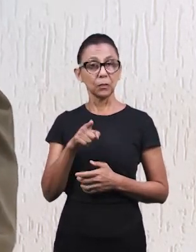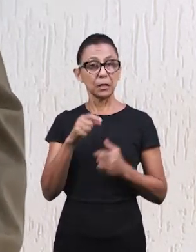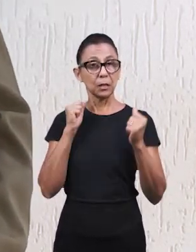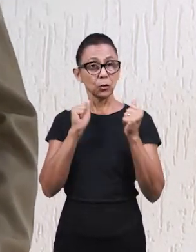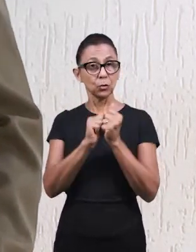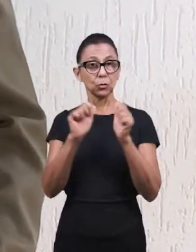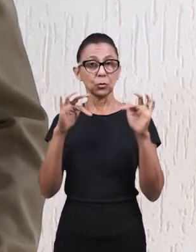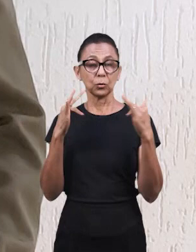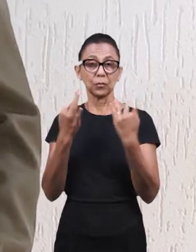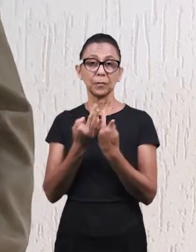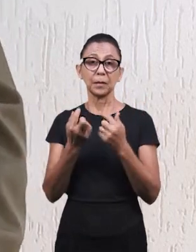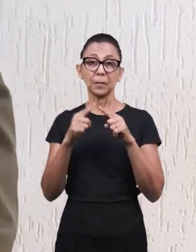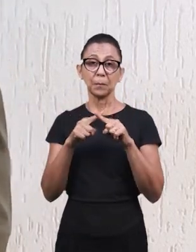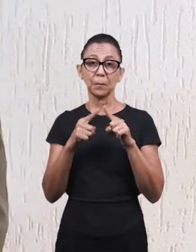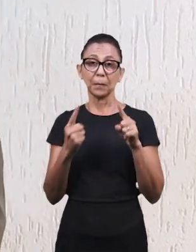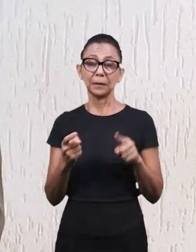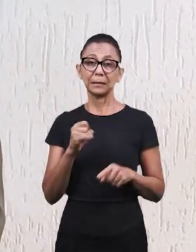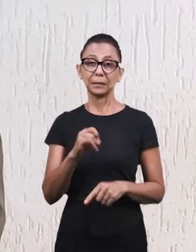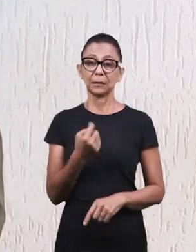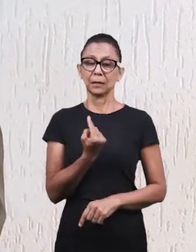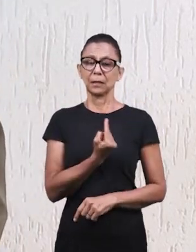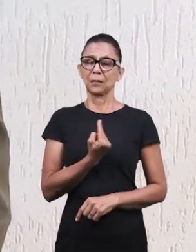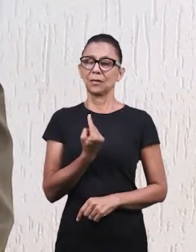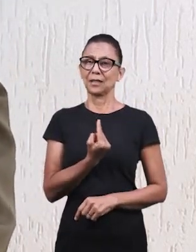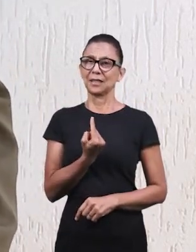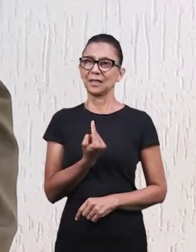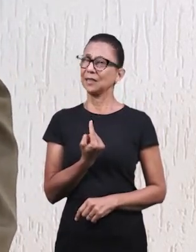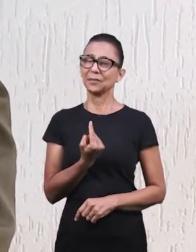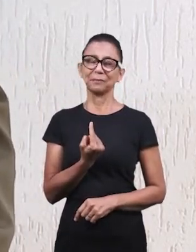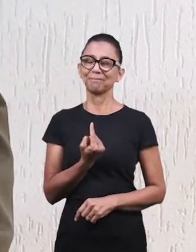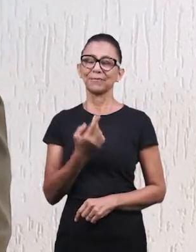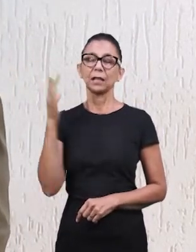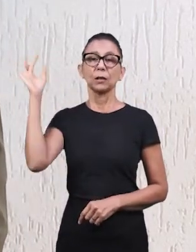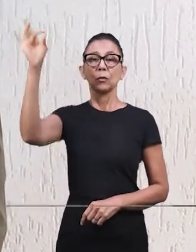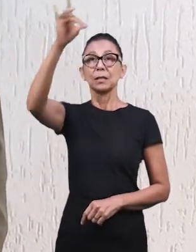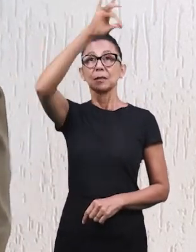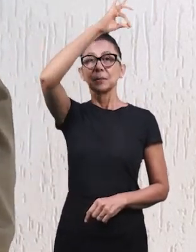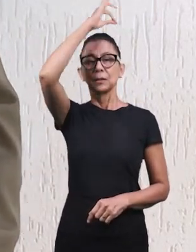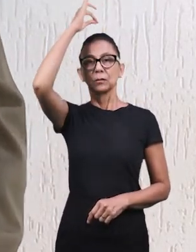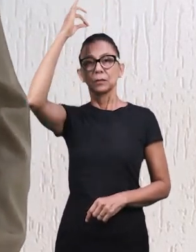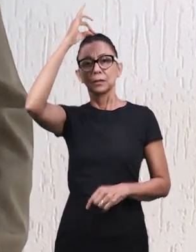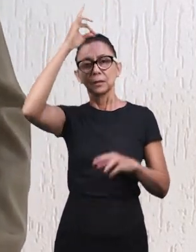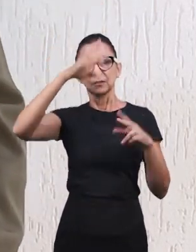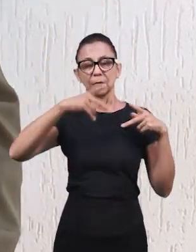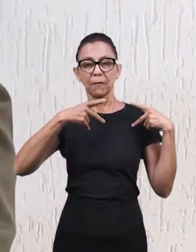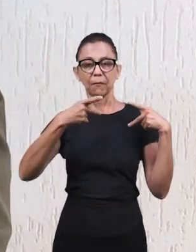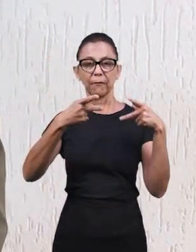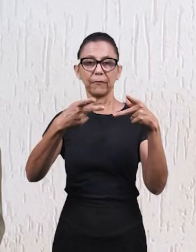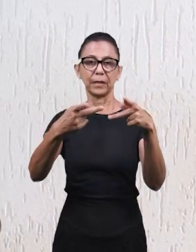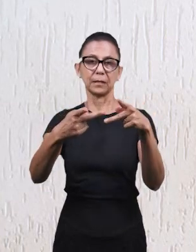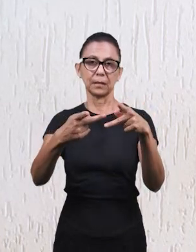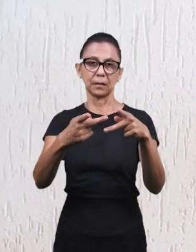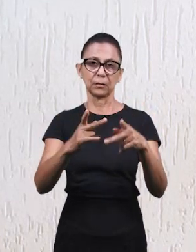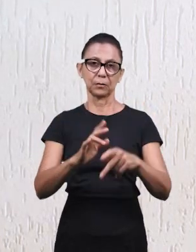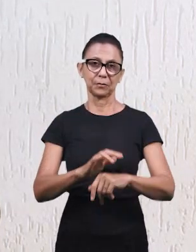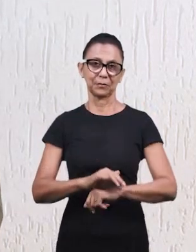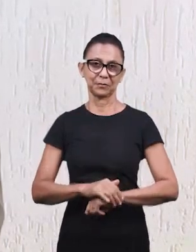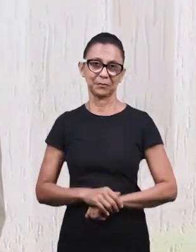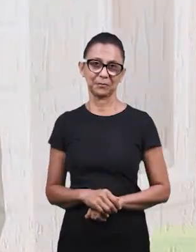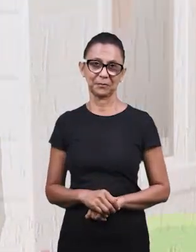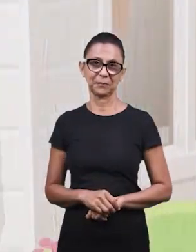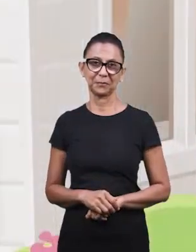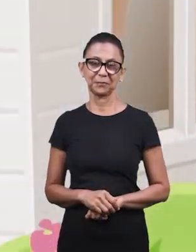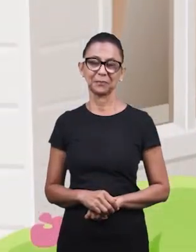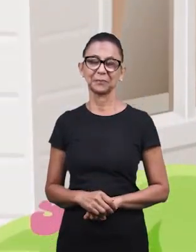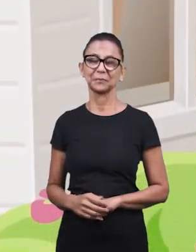семьей. Если вы один, Дух Святой, Дух Божий будет с вами в доме